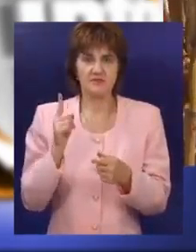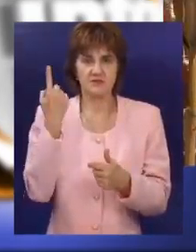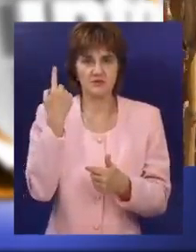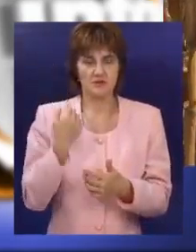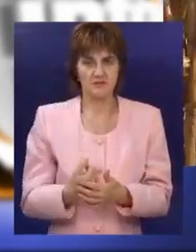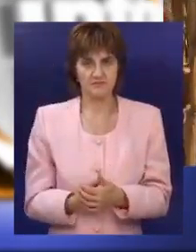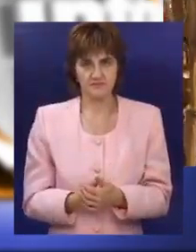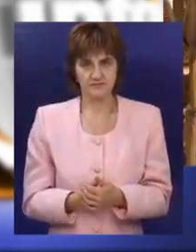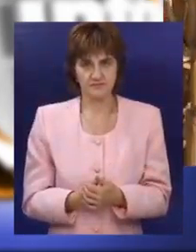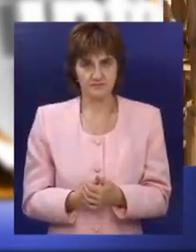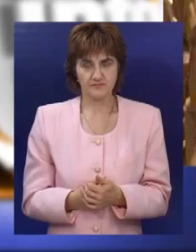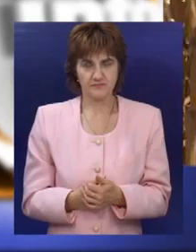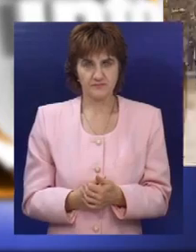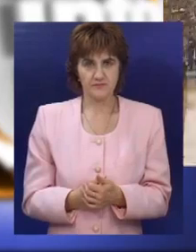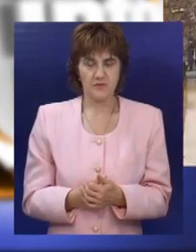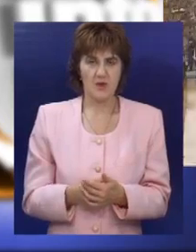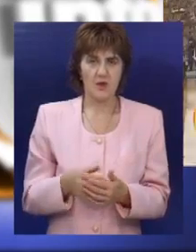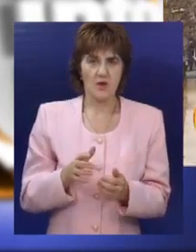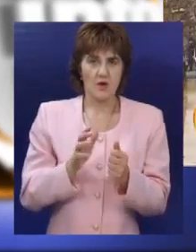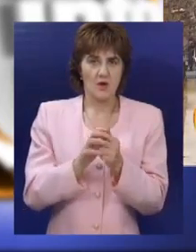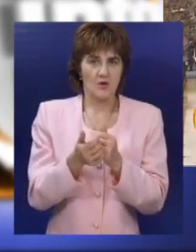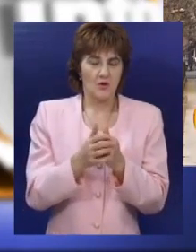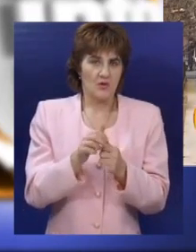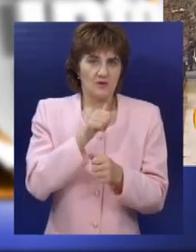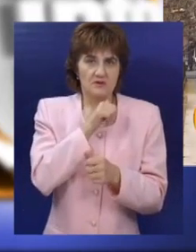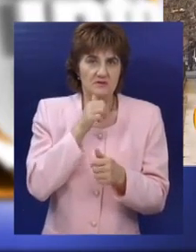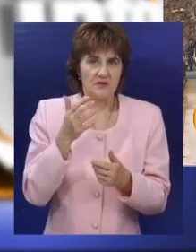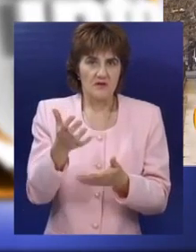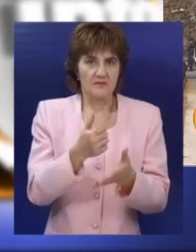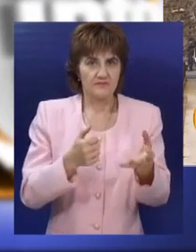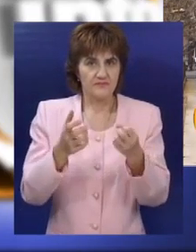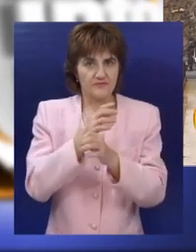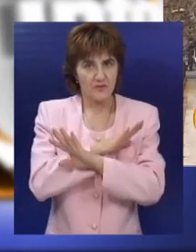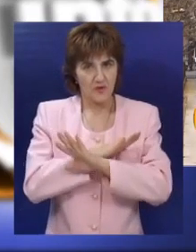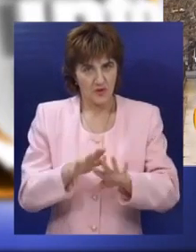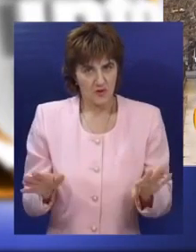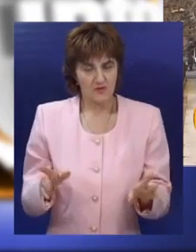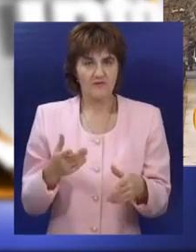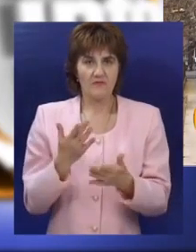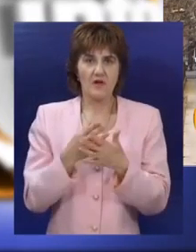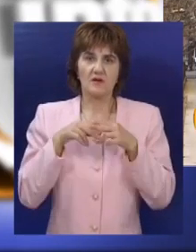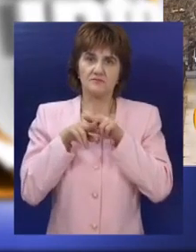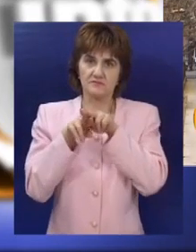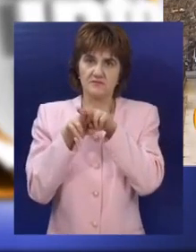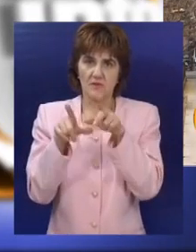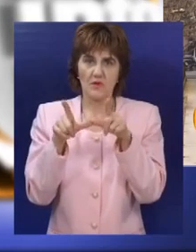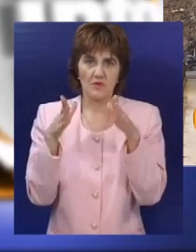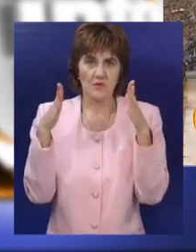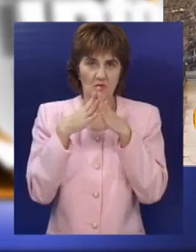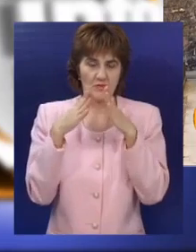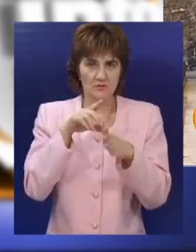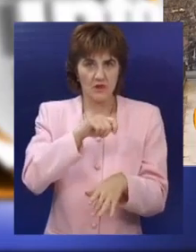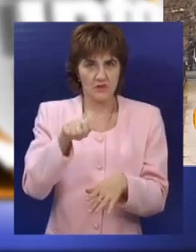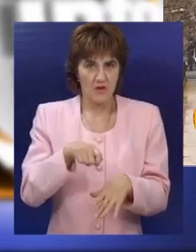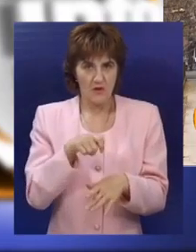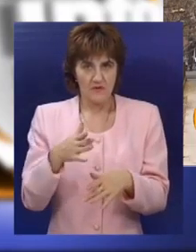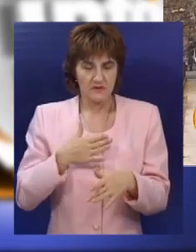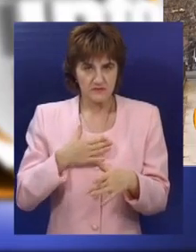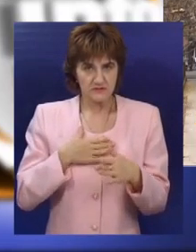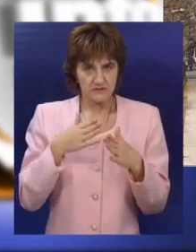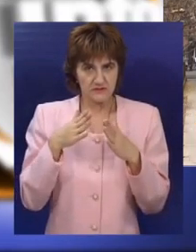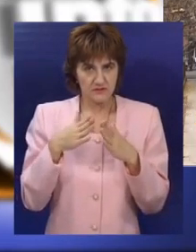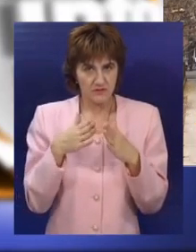rezultate. Žetva, berba, kukuruza je već završena, poljoprivrednici su kukuruz smestili u čardake, u silose i sve